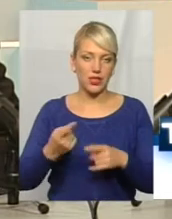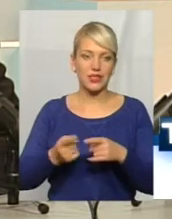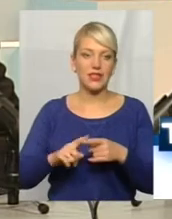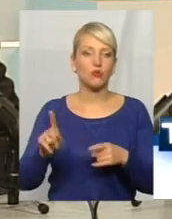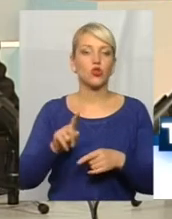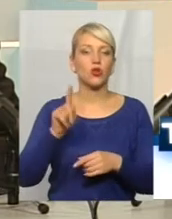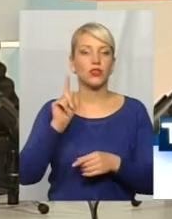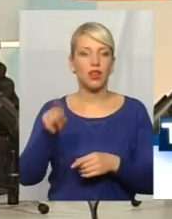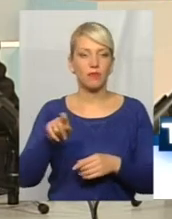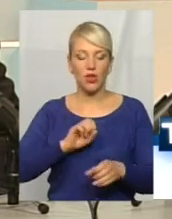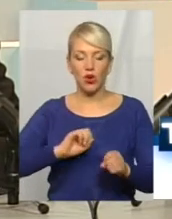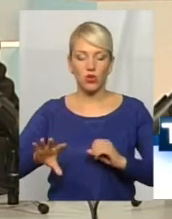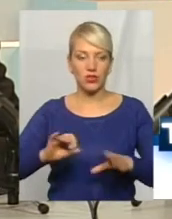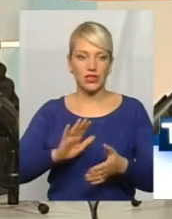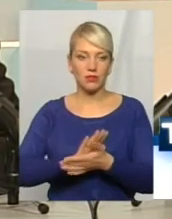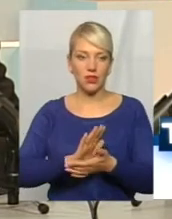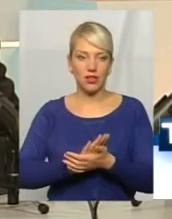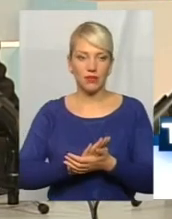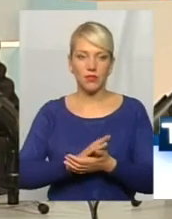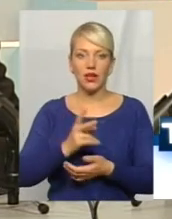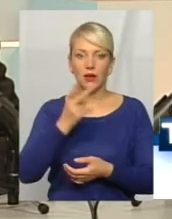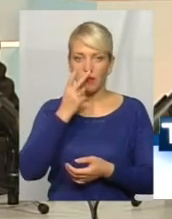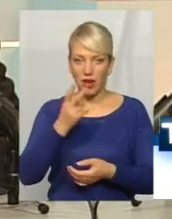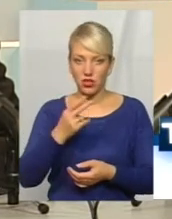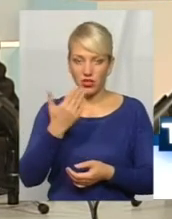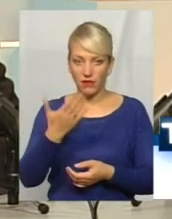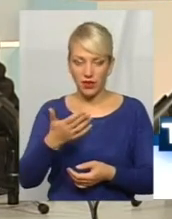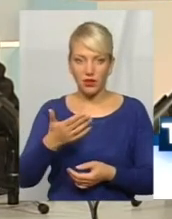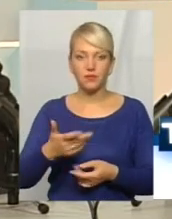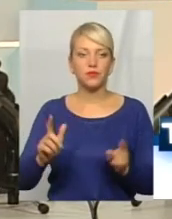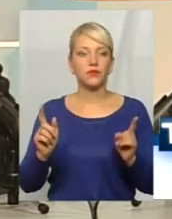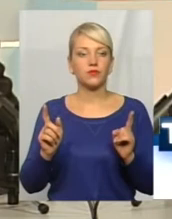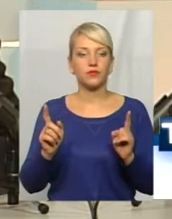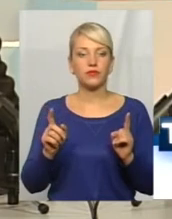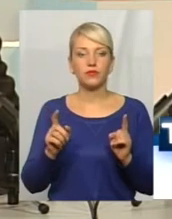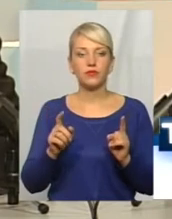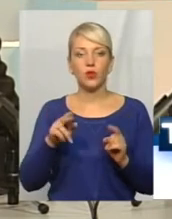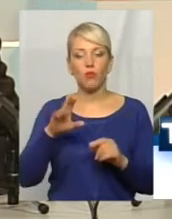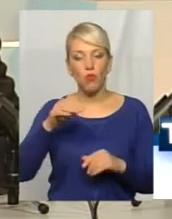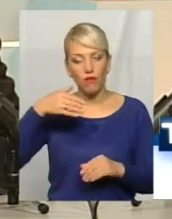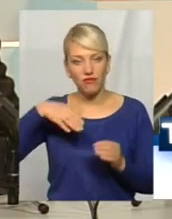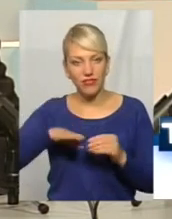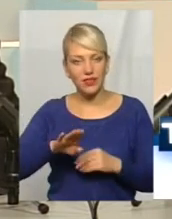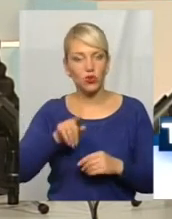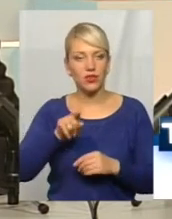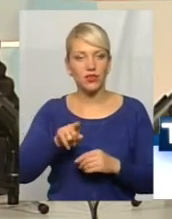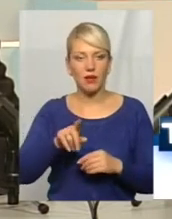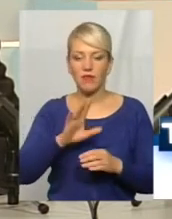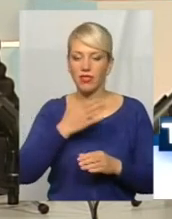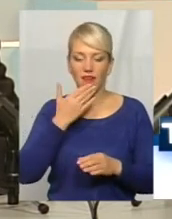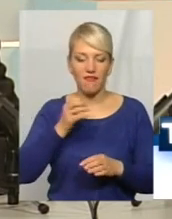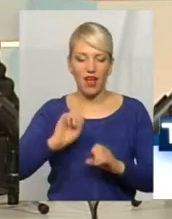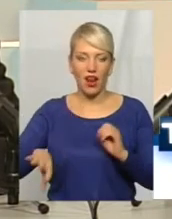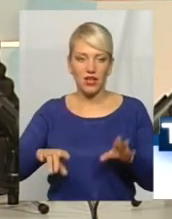там розкидане сміття. Між іншим, ми також бачили по відео, що сміття там не валяється.